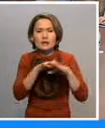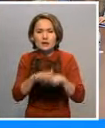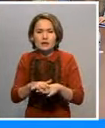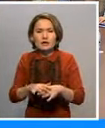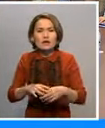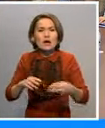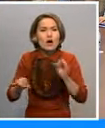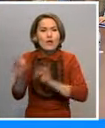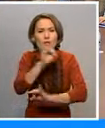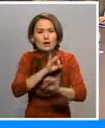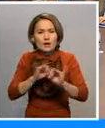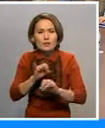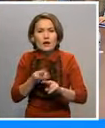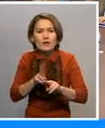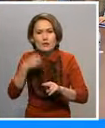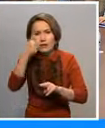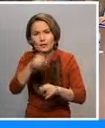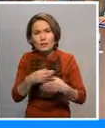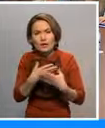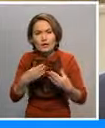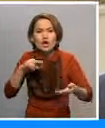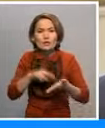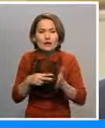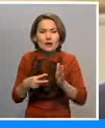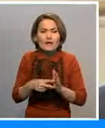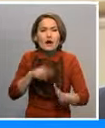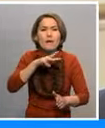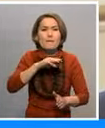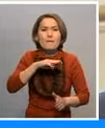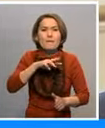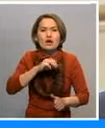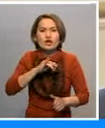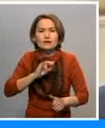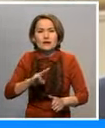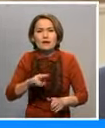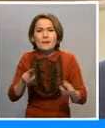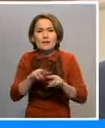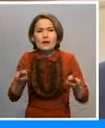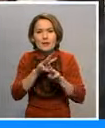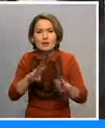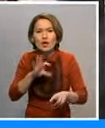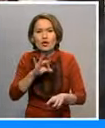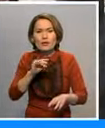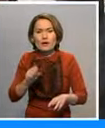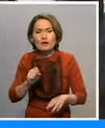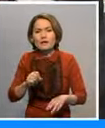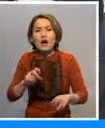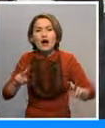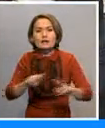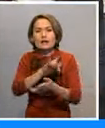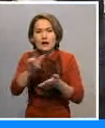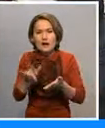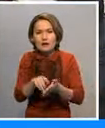инвестиция салаларының тереңдеуіне зор екпін беретін биыл көктемге жоспарланған Мажарстан премьер-министрі Виктор Орбанның Астанаға ресми